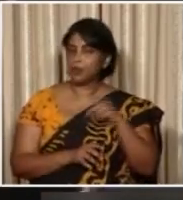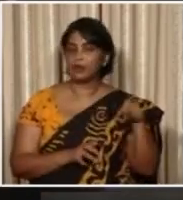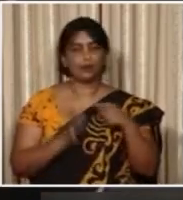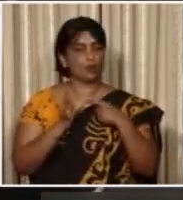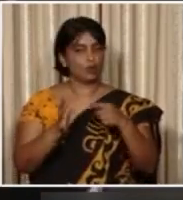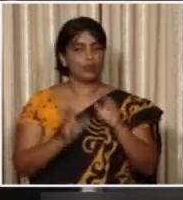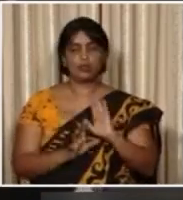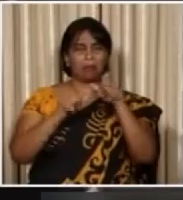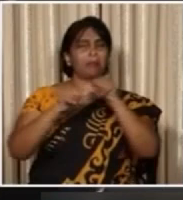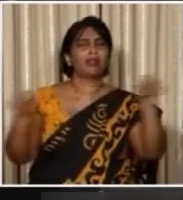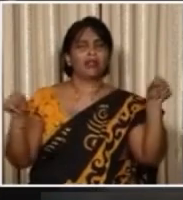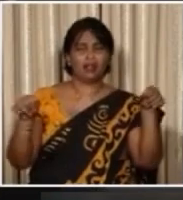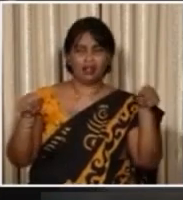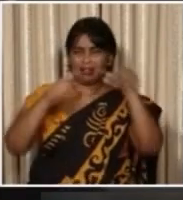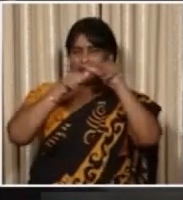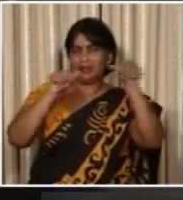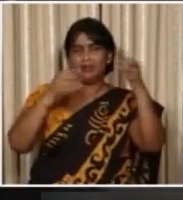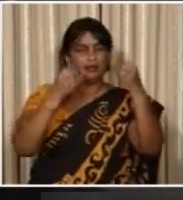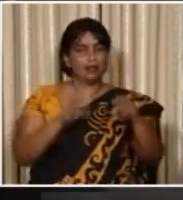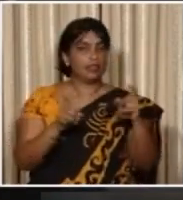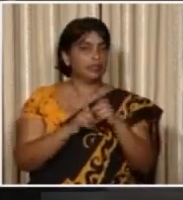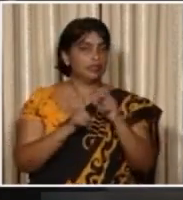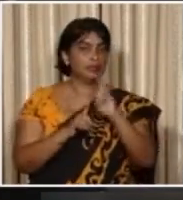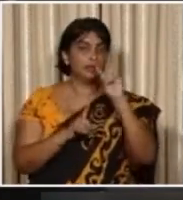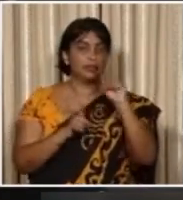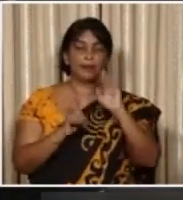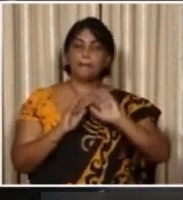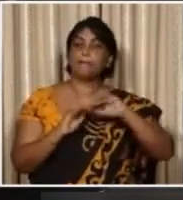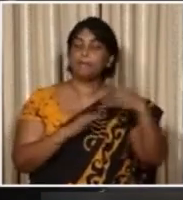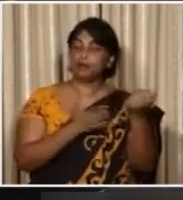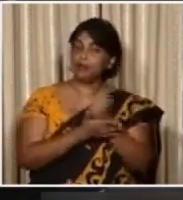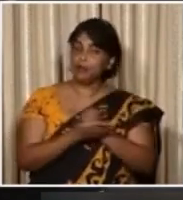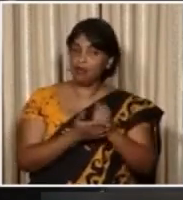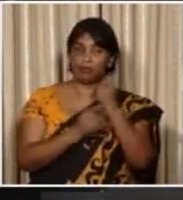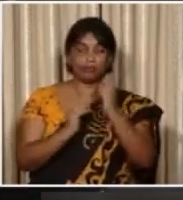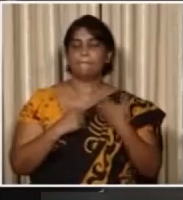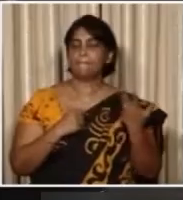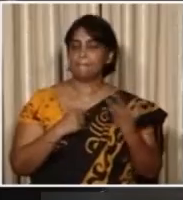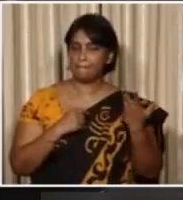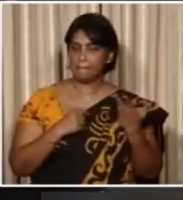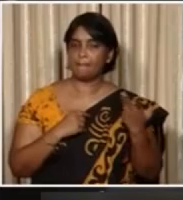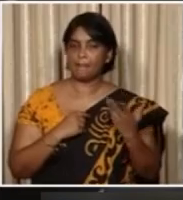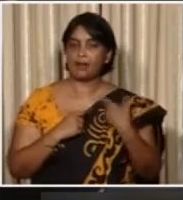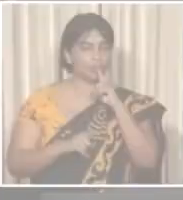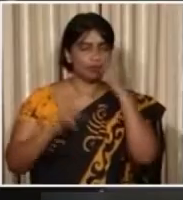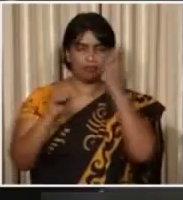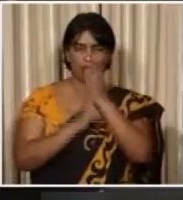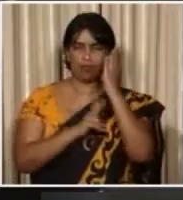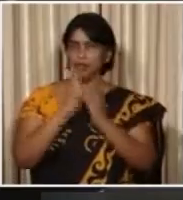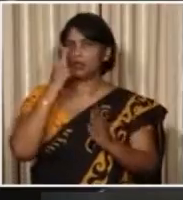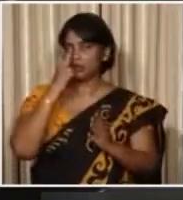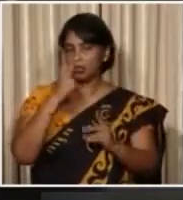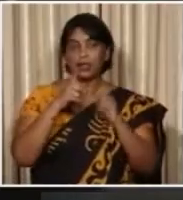නෙවෙයි ඇත්තටම මේක පැලැස්තරයක්. මොකද දෙසැම්බර් 31 න් පස්සේ මේ ඔක්කොගේම ආර්ථිකය එකපාරට ගොඩ එන්නේ නැහැ. අනිත් එක තමයි මේක